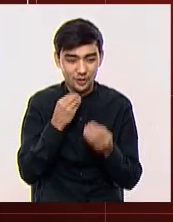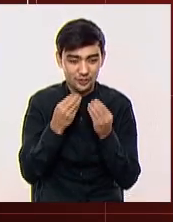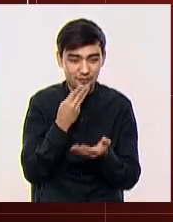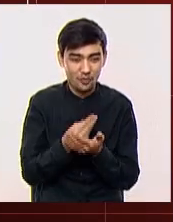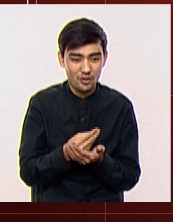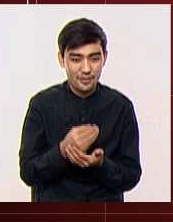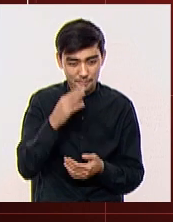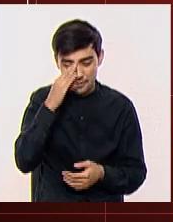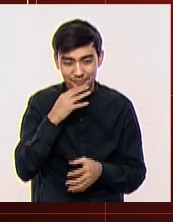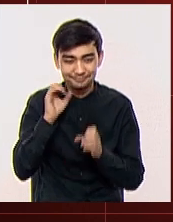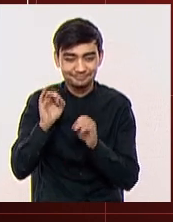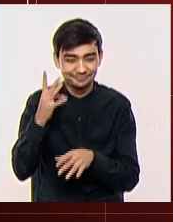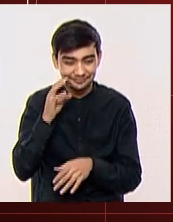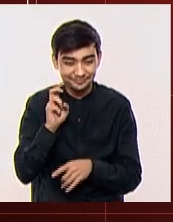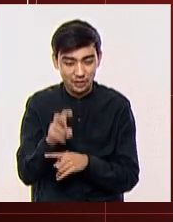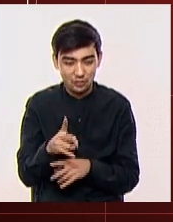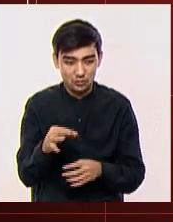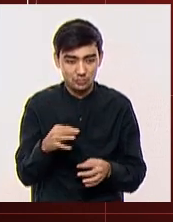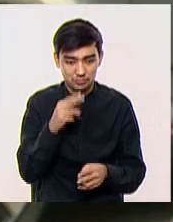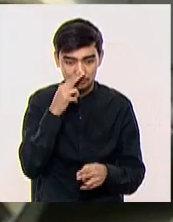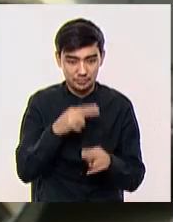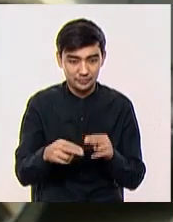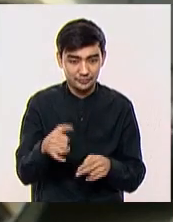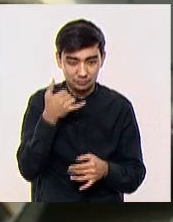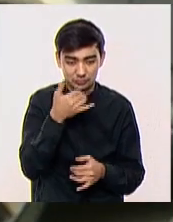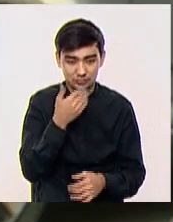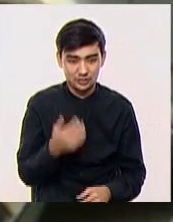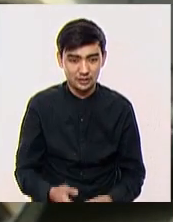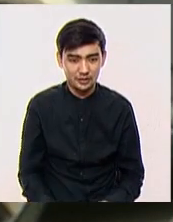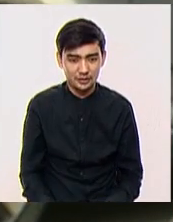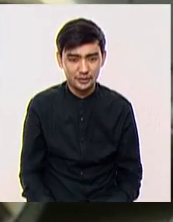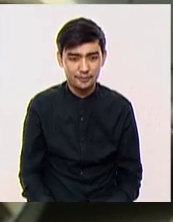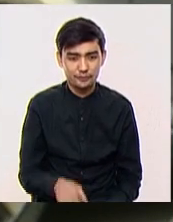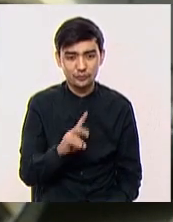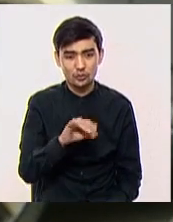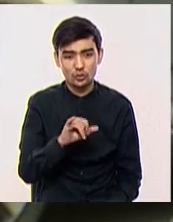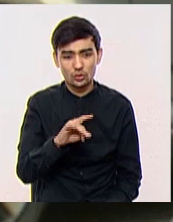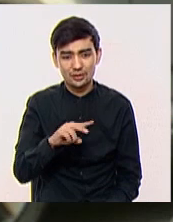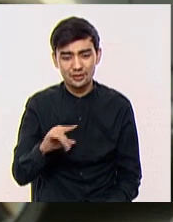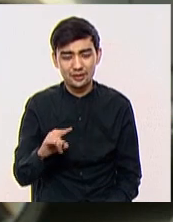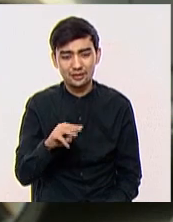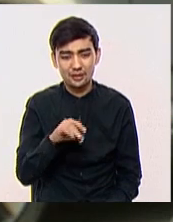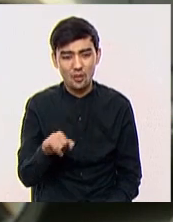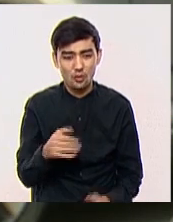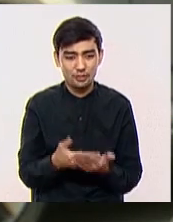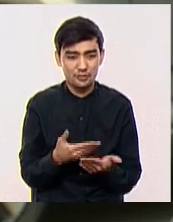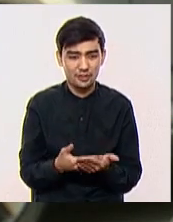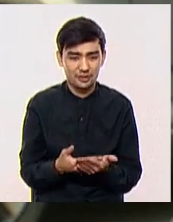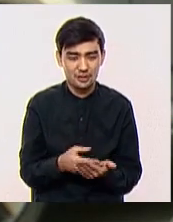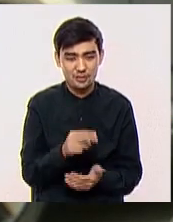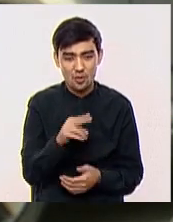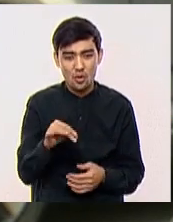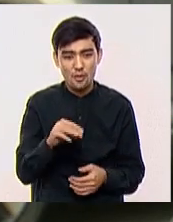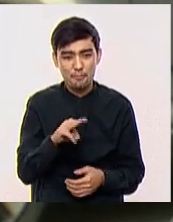своему отцу. С тех пор не выходил на связь. Он шел со стороны Нур-Лутау примерно по